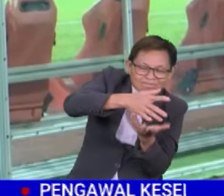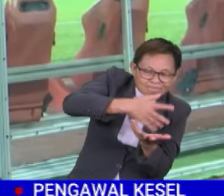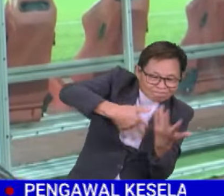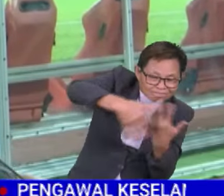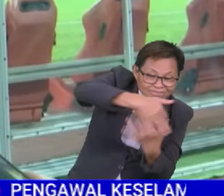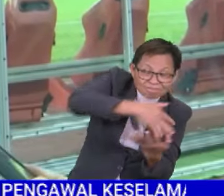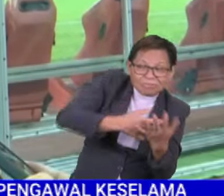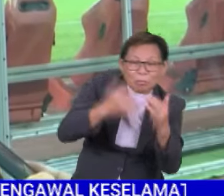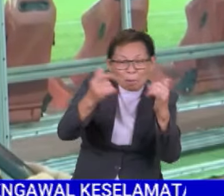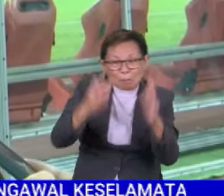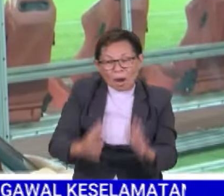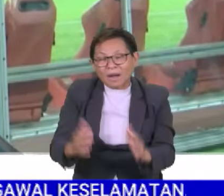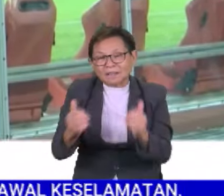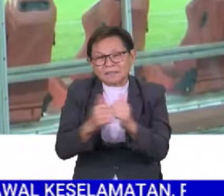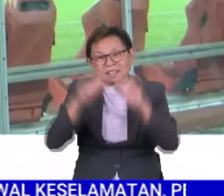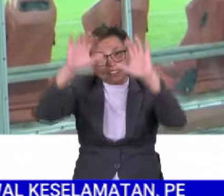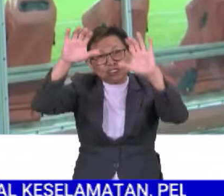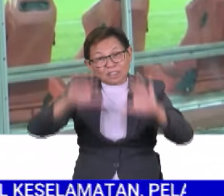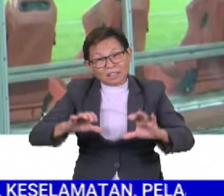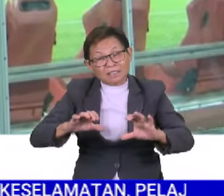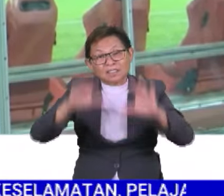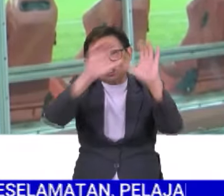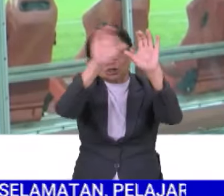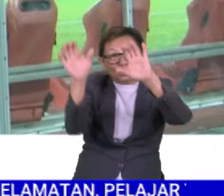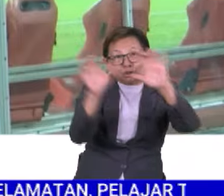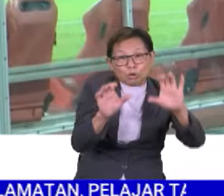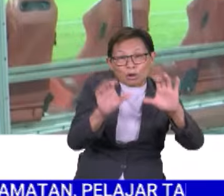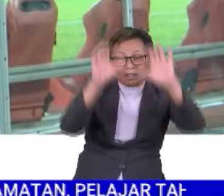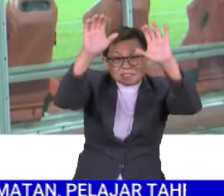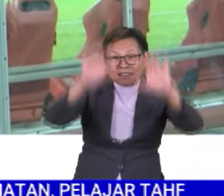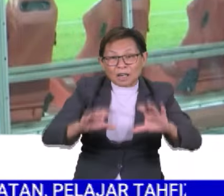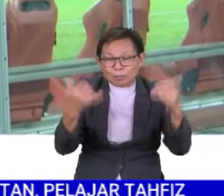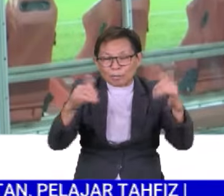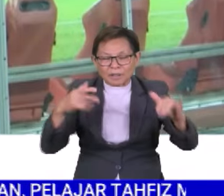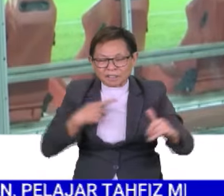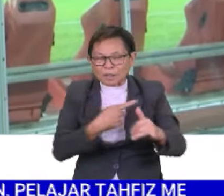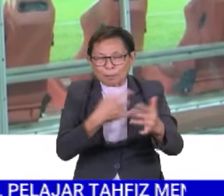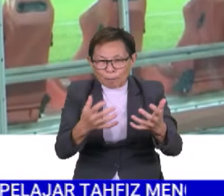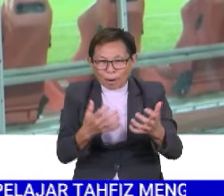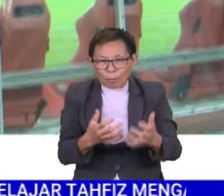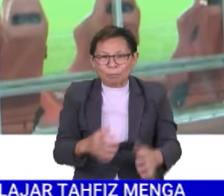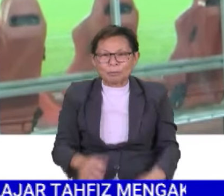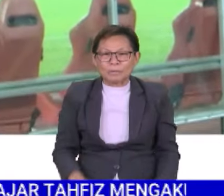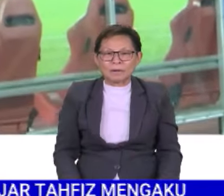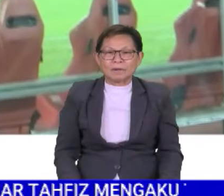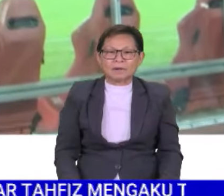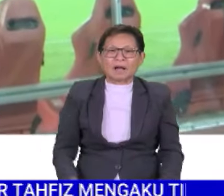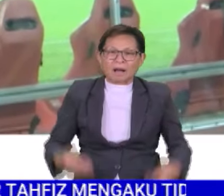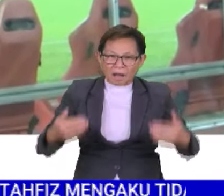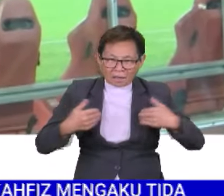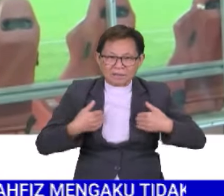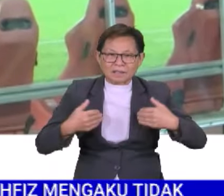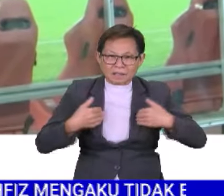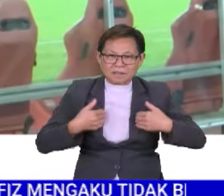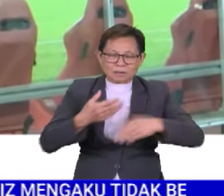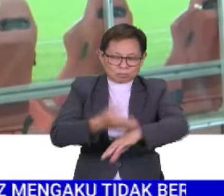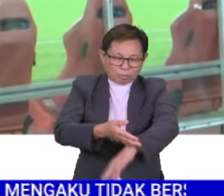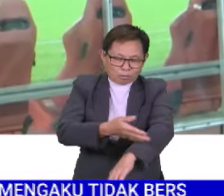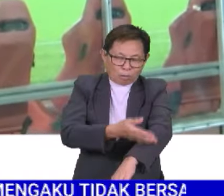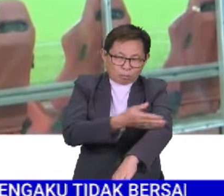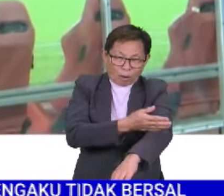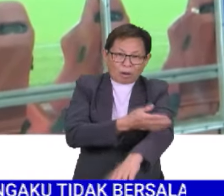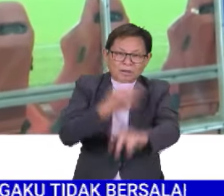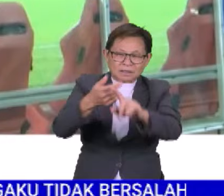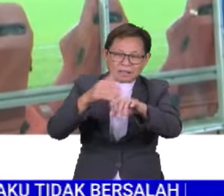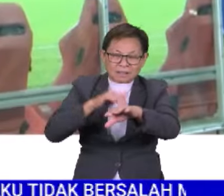terutama dengan apa corak permainan yang kita inginkan Walaupun ada ada improvement